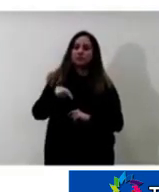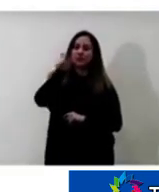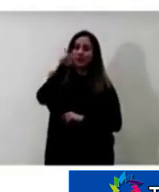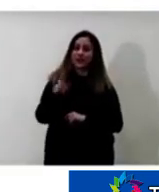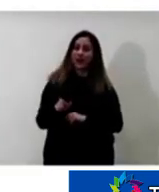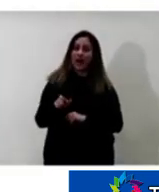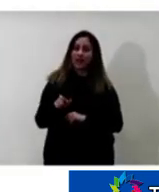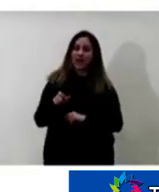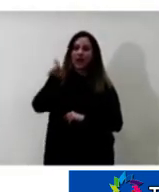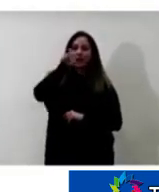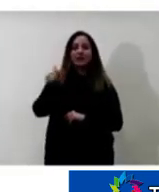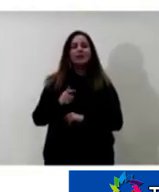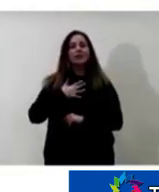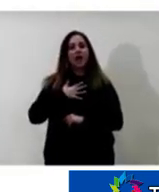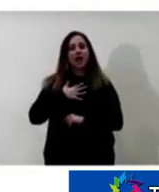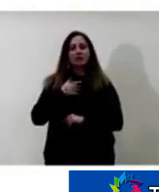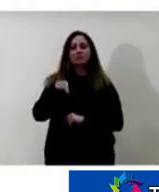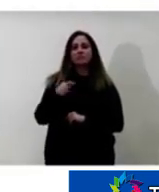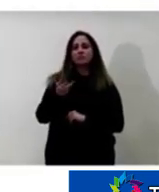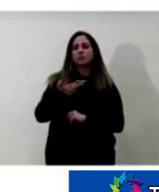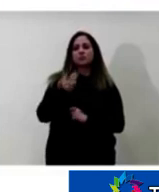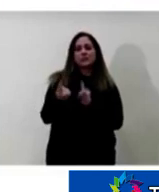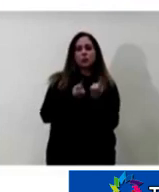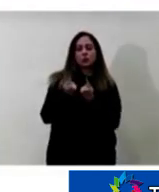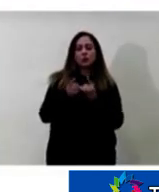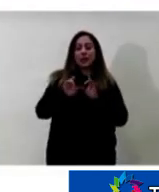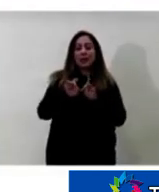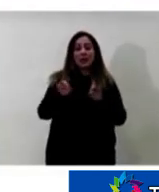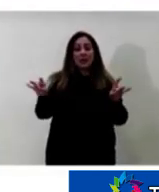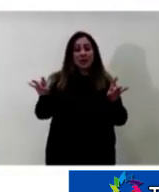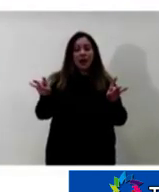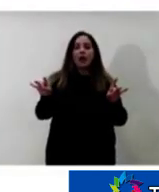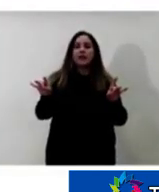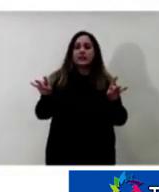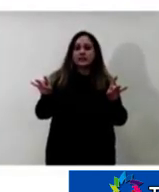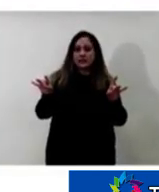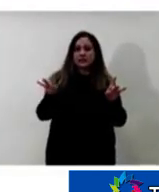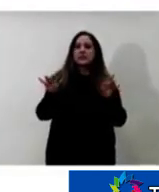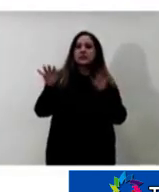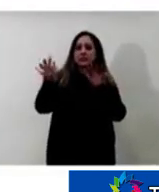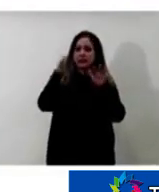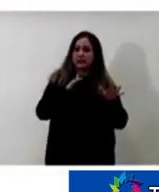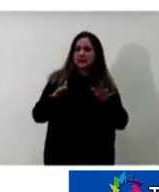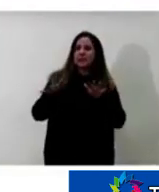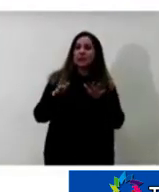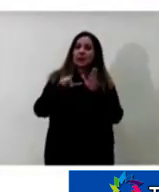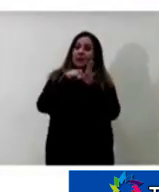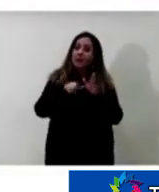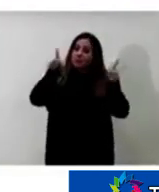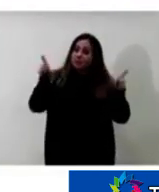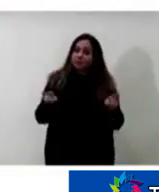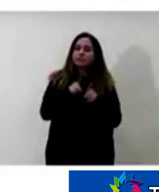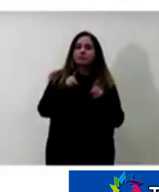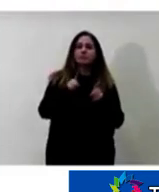vive questa epidemia in maniera sincrona, questa volta insieme agli altri Paesi